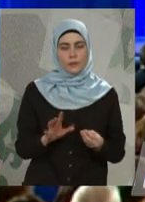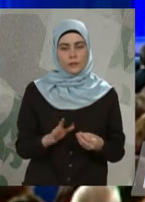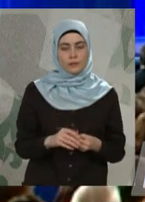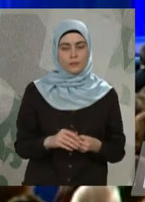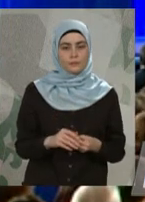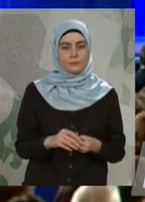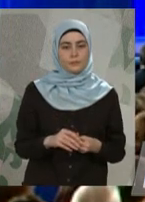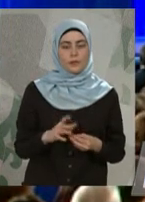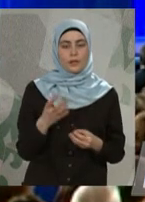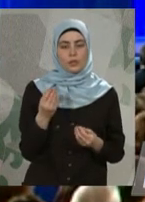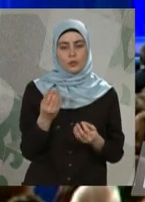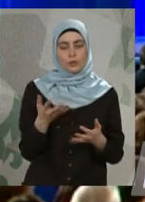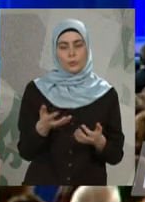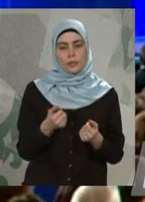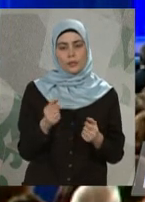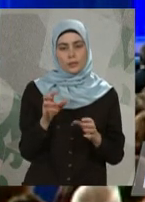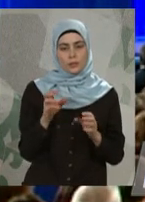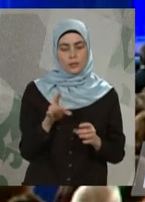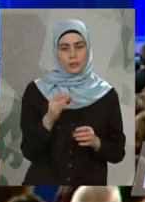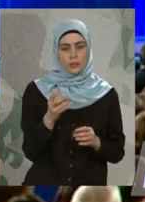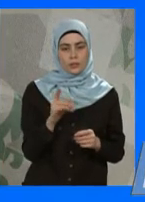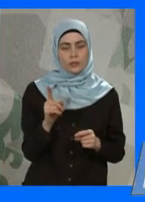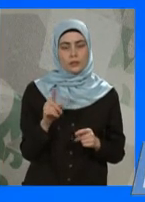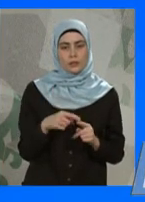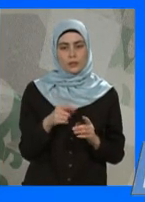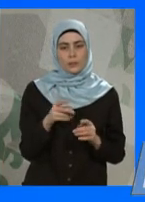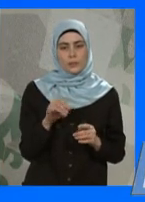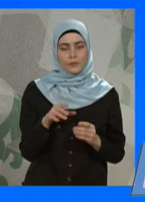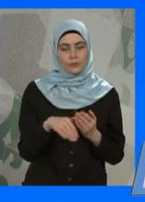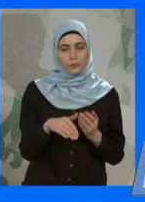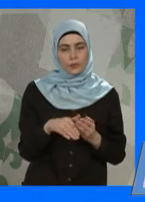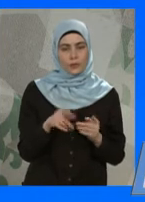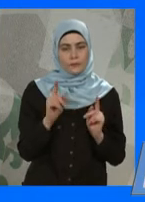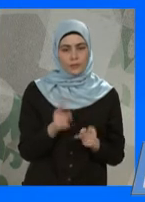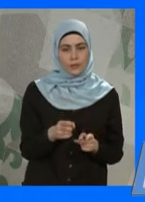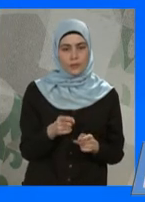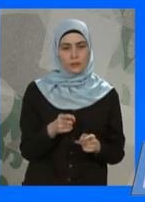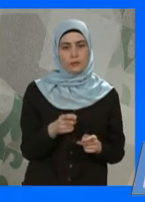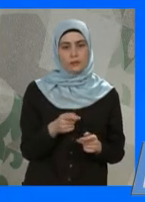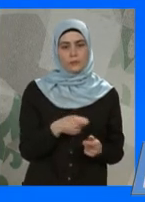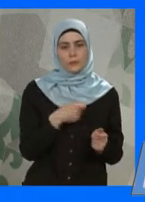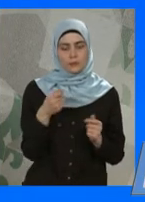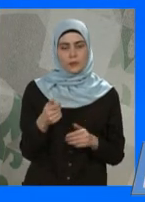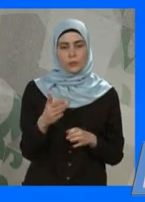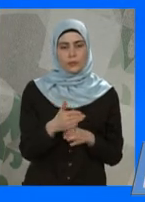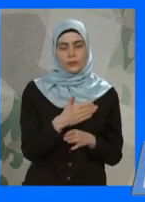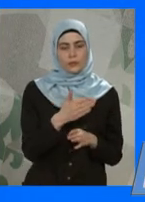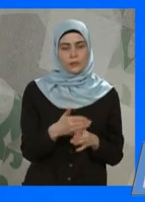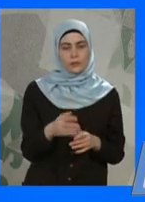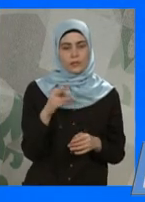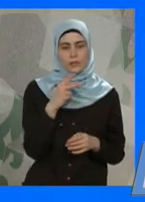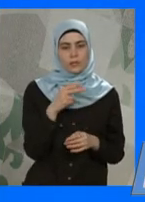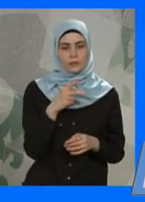уже принято законодательные решения, которые позволят официально и централизованно вводить в России отдельные специализированные